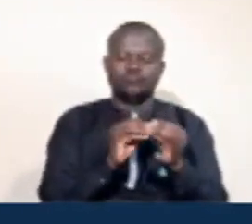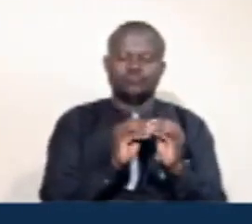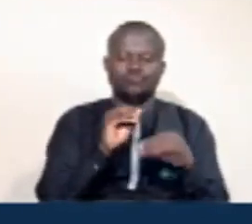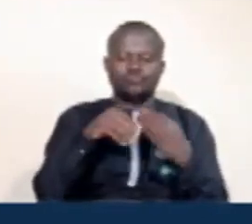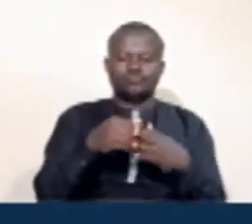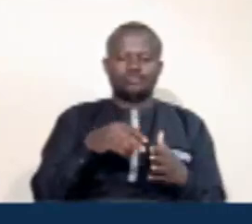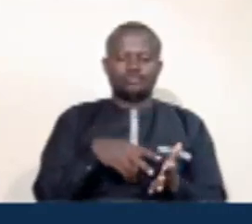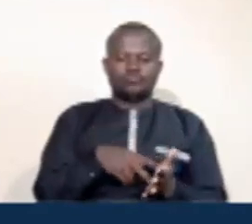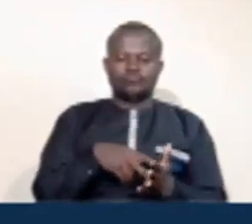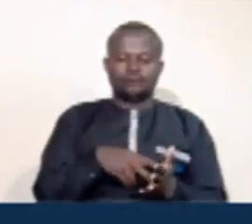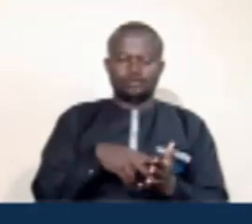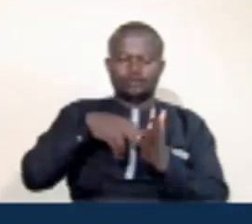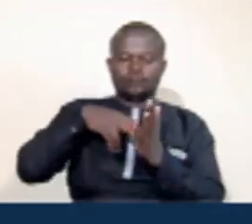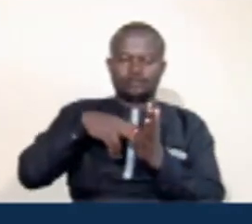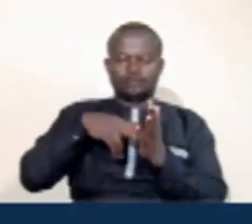barahagurukiye